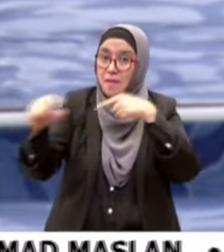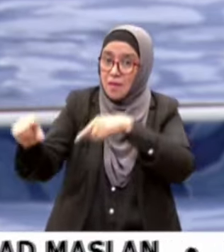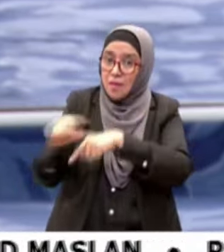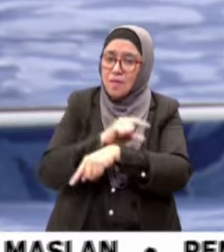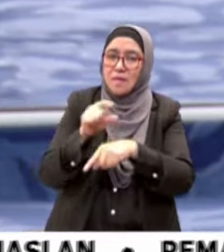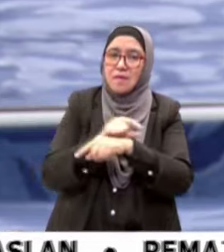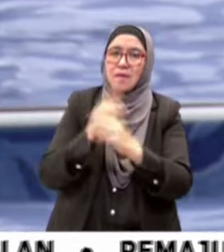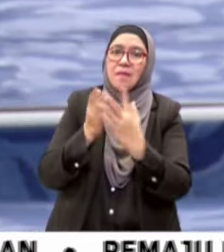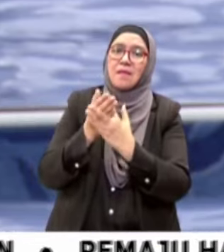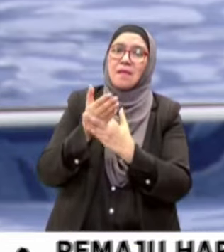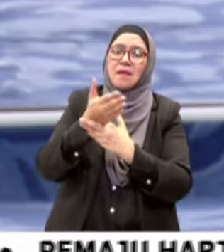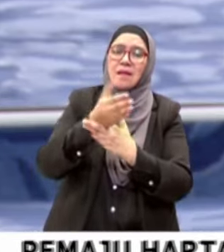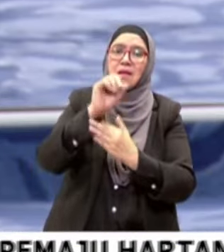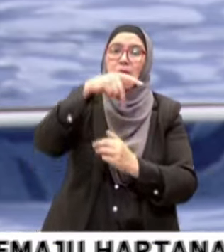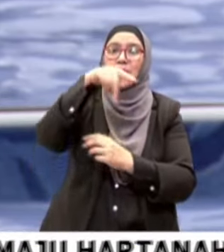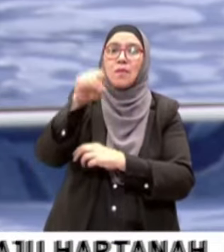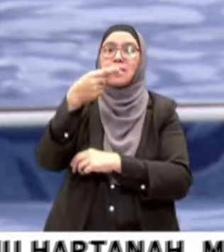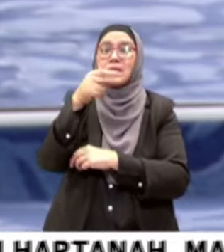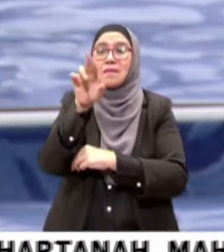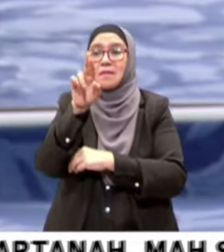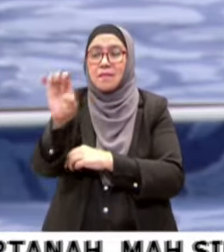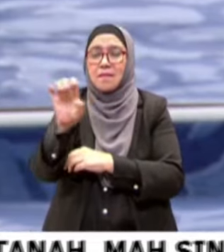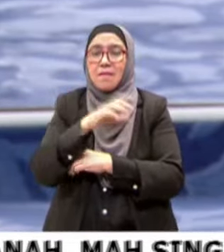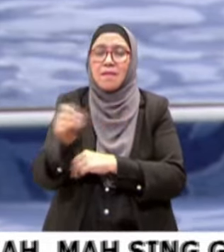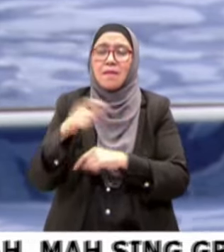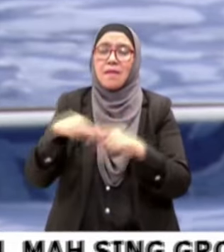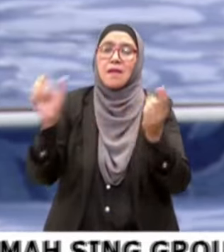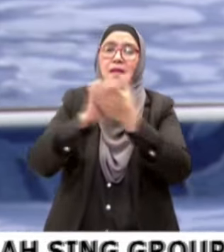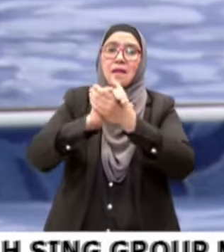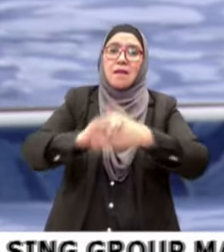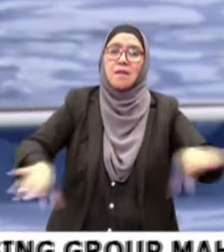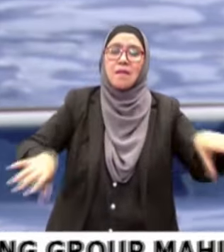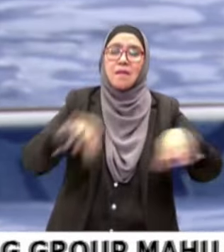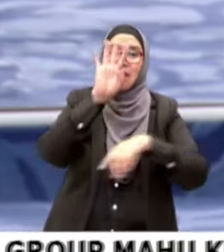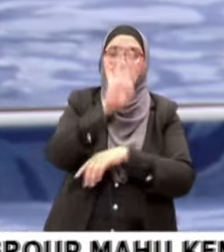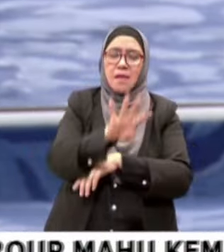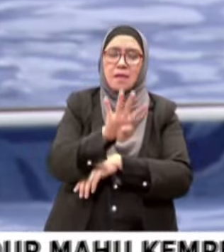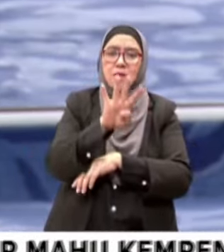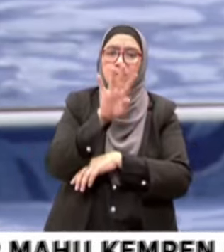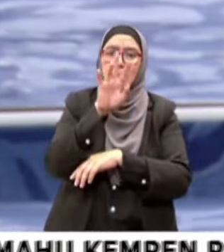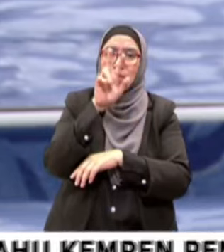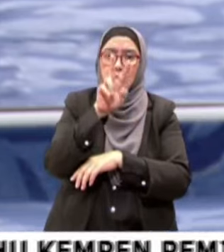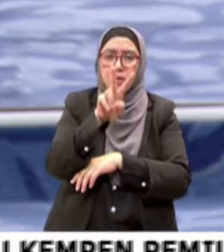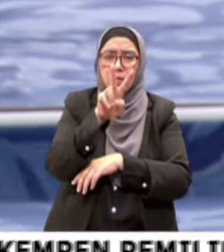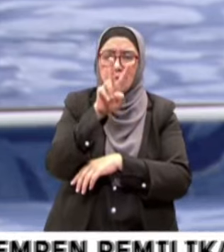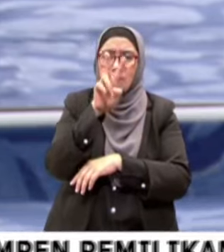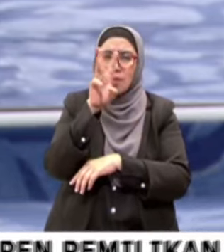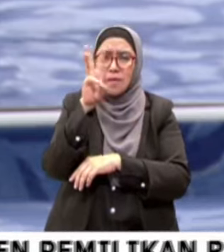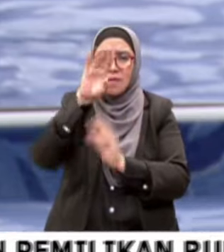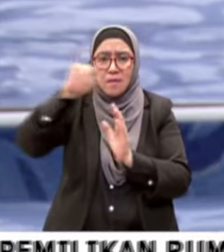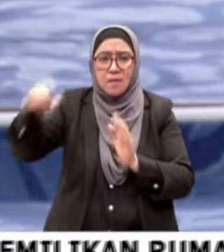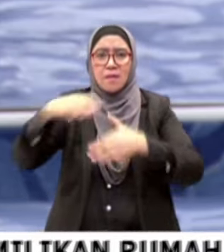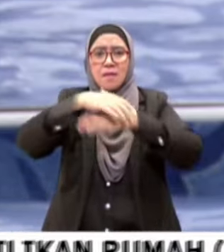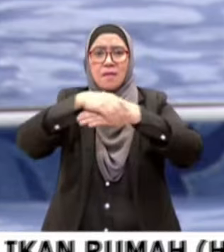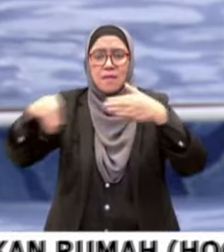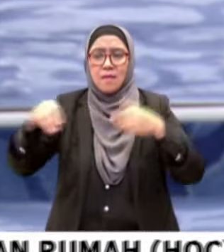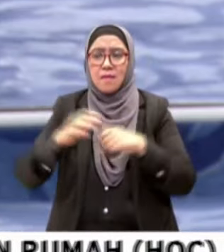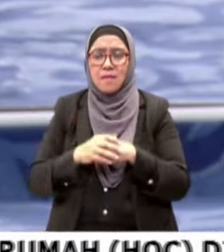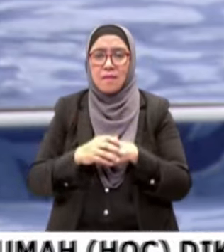dan di telah diselamatkan 426 juta ringgit kemudian sedikit